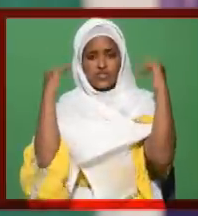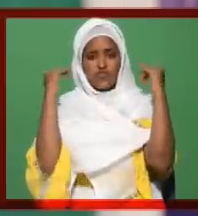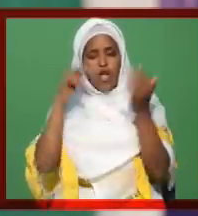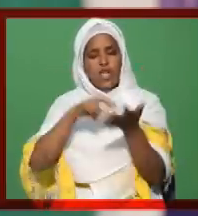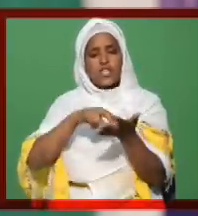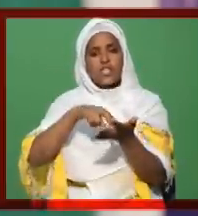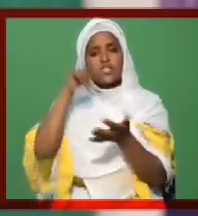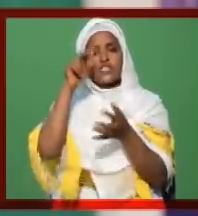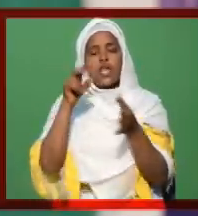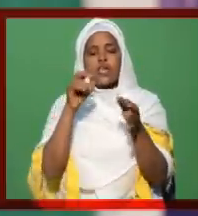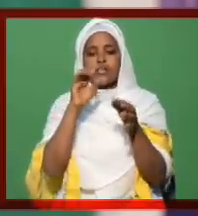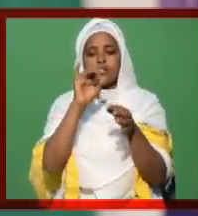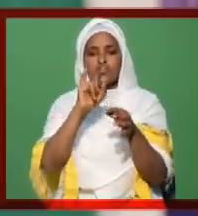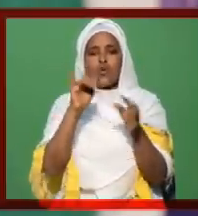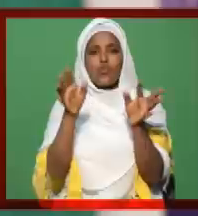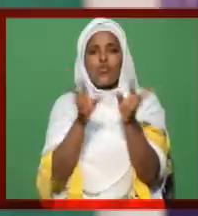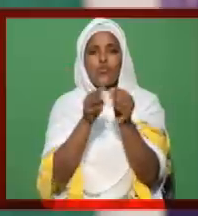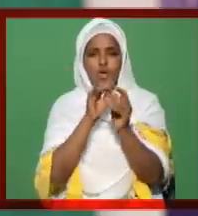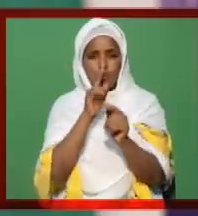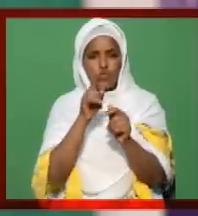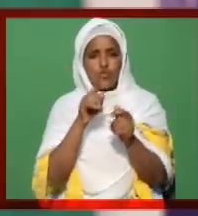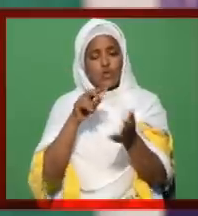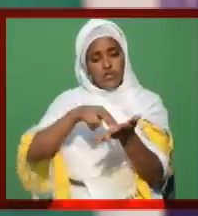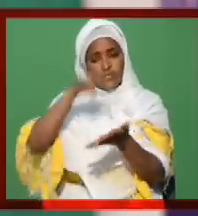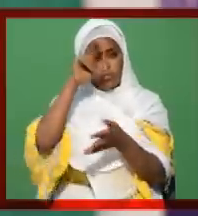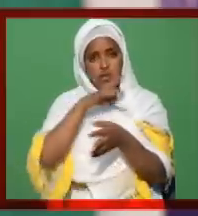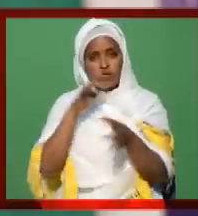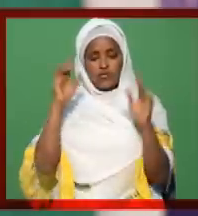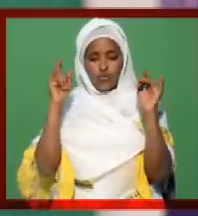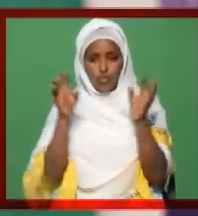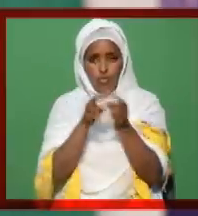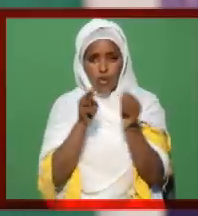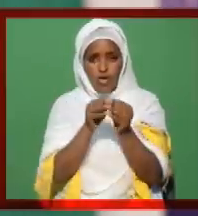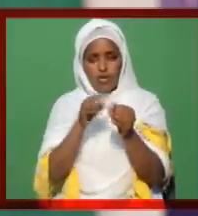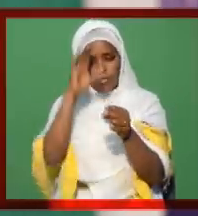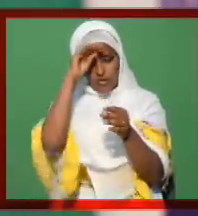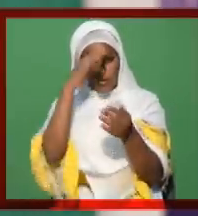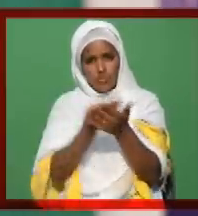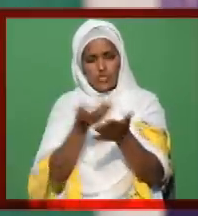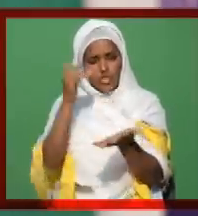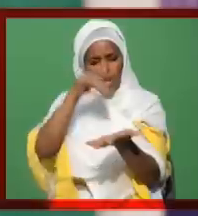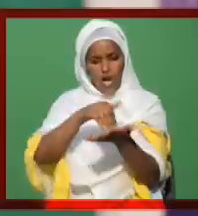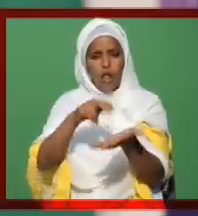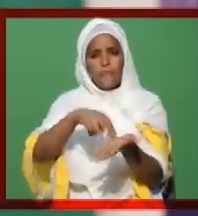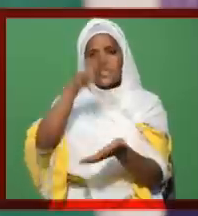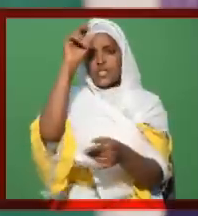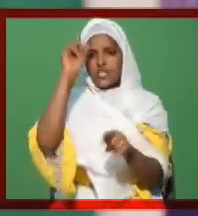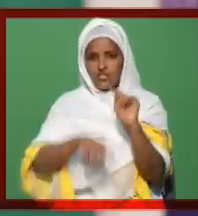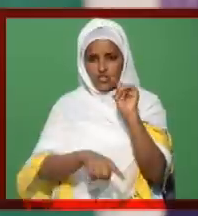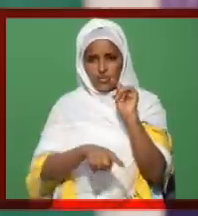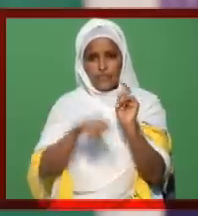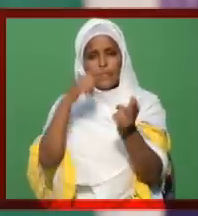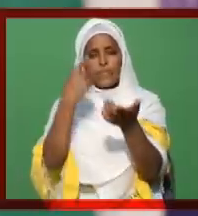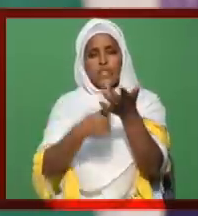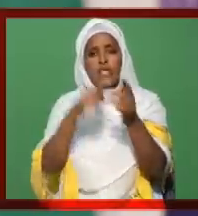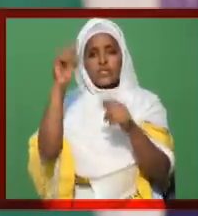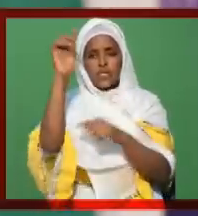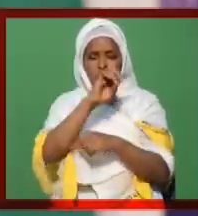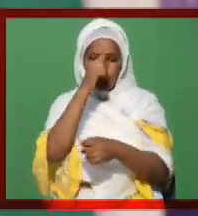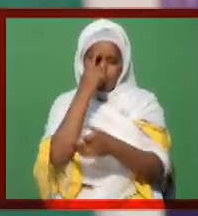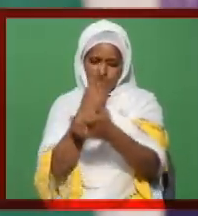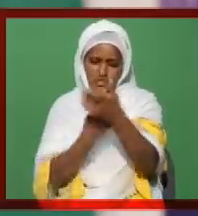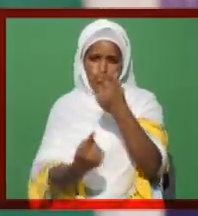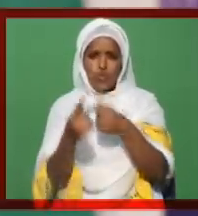ነው። ያለ ትንሣኤ ዘጉባኤ በአዲስ ሥጋ የሰው ልጅ ዳግም መነሳት አይችልም። ስለዚህ የዚያን ቀን